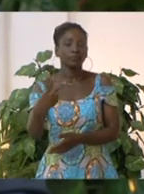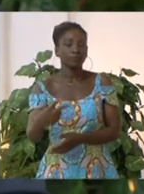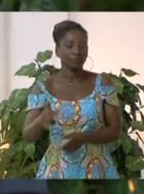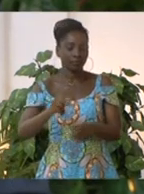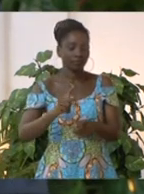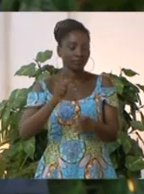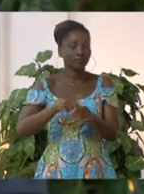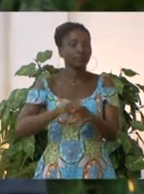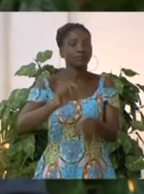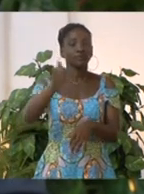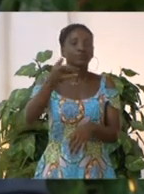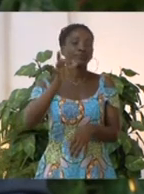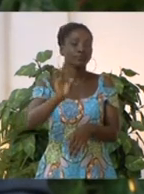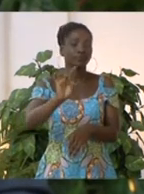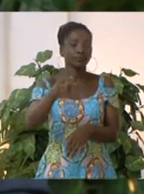18,72%.